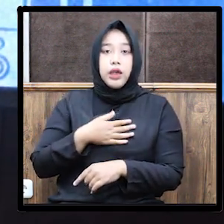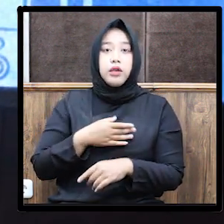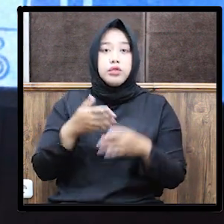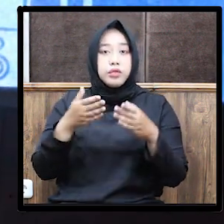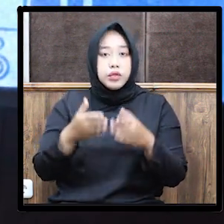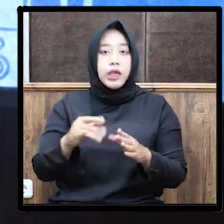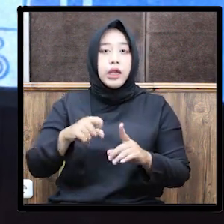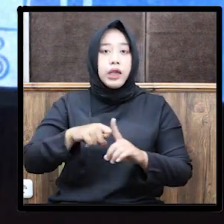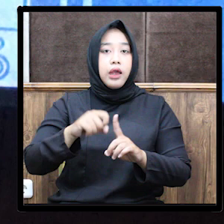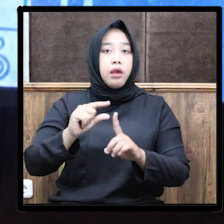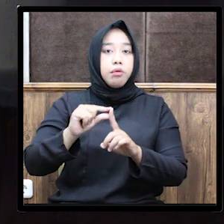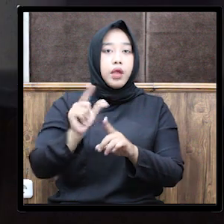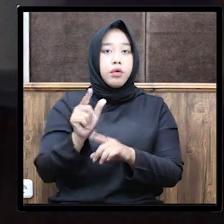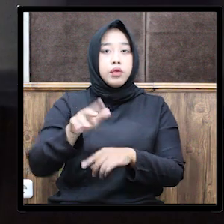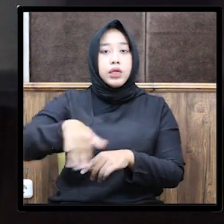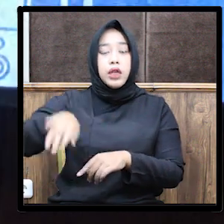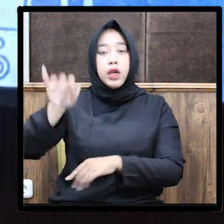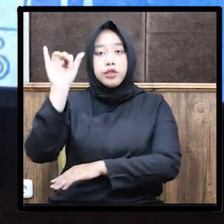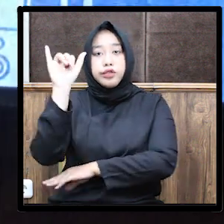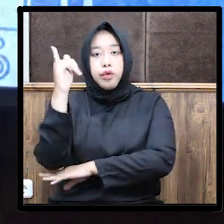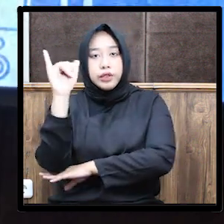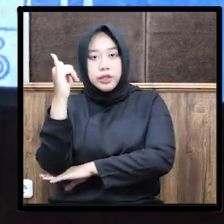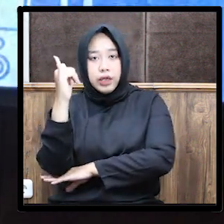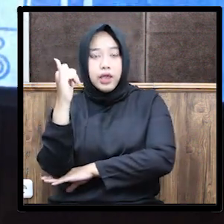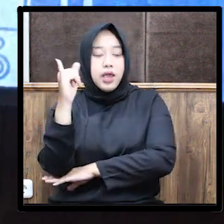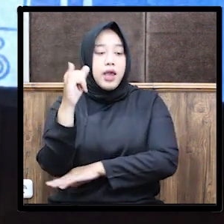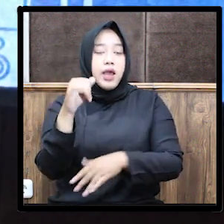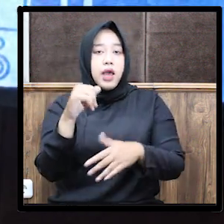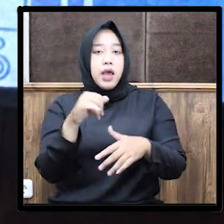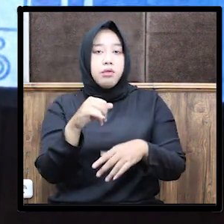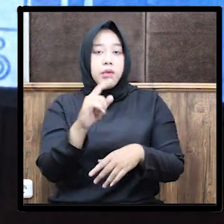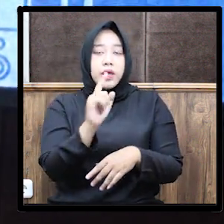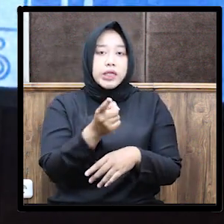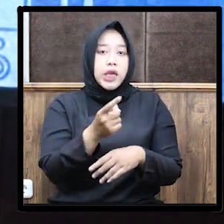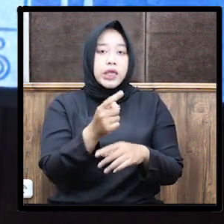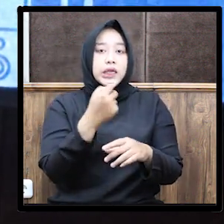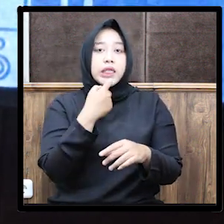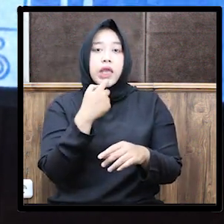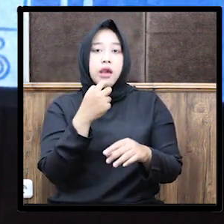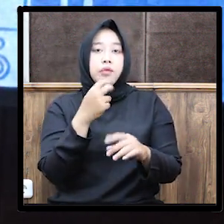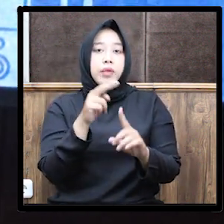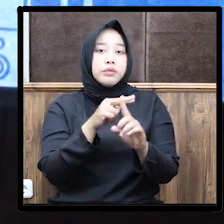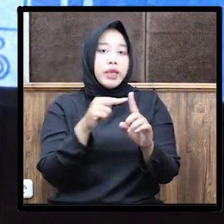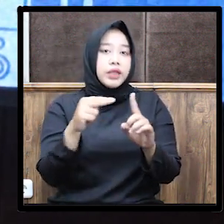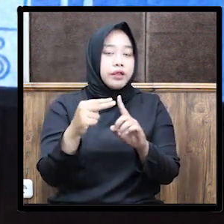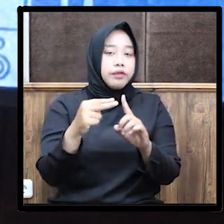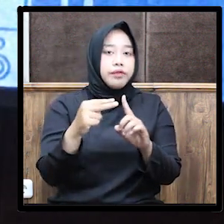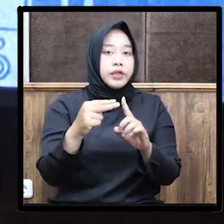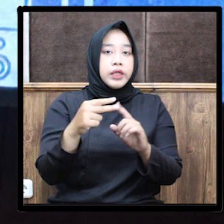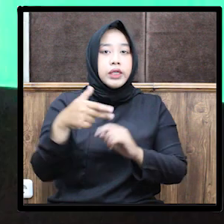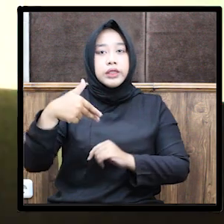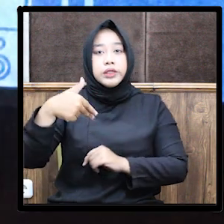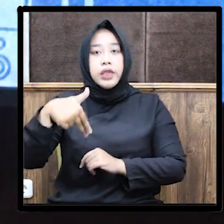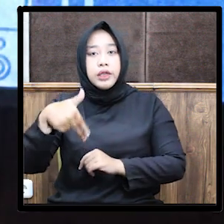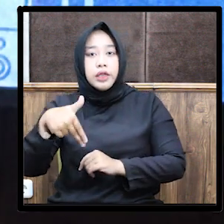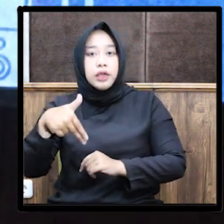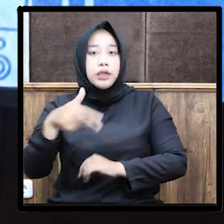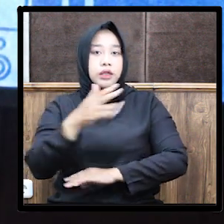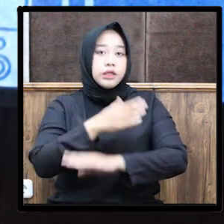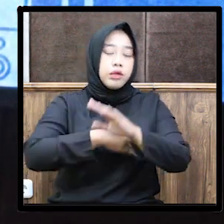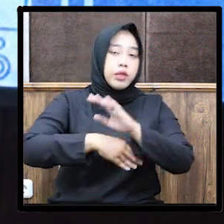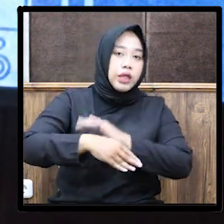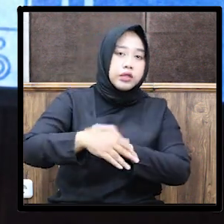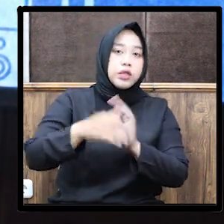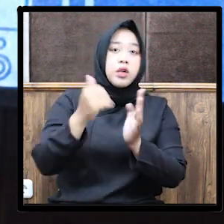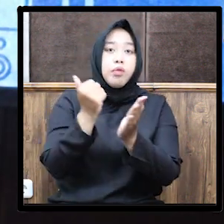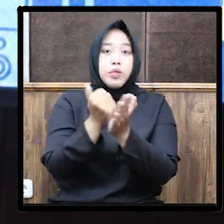ya, khususnya ya kalau saya bicara di DIY gitu ya, untuk memastikan bahwa perspektif gender